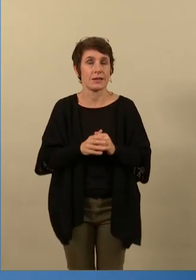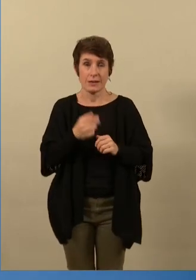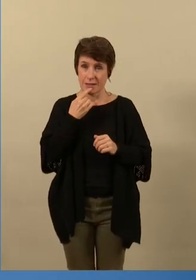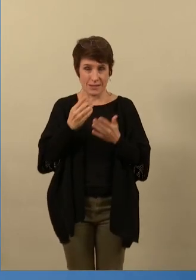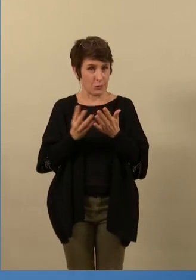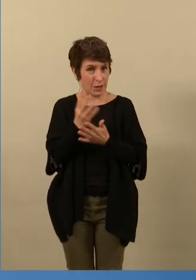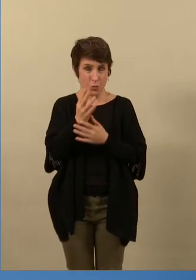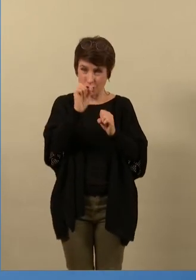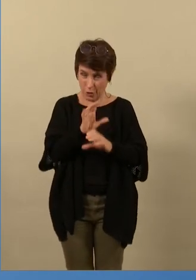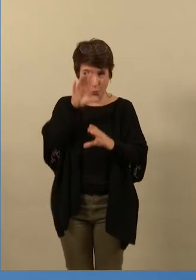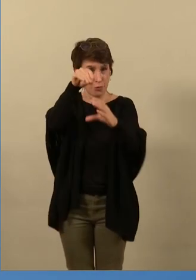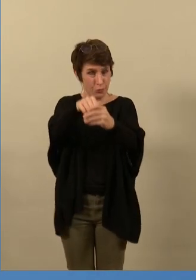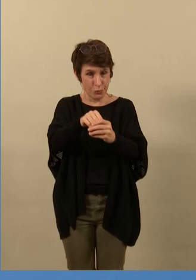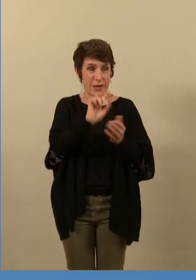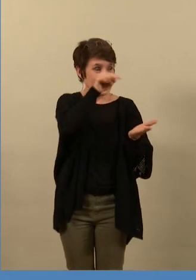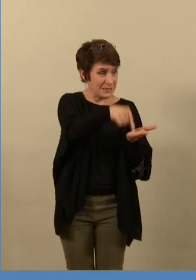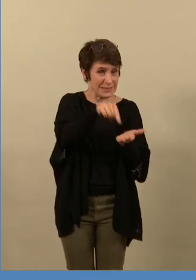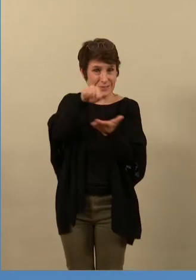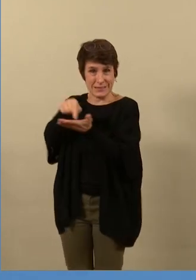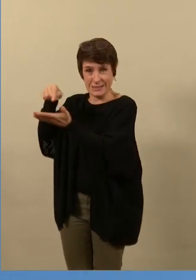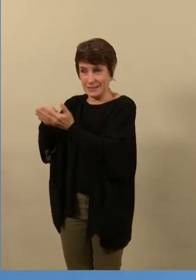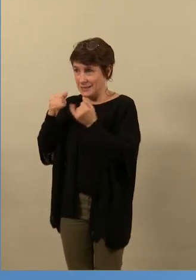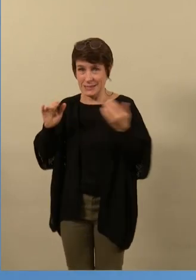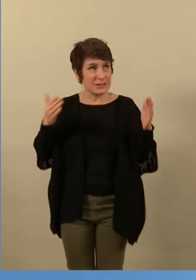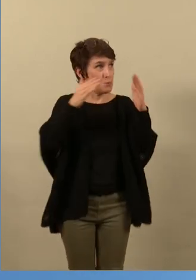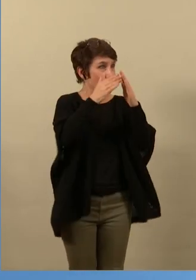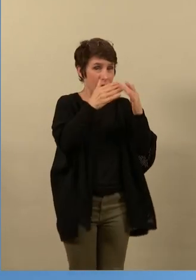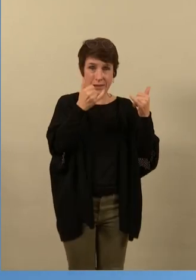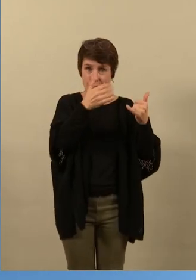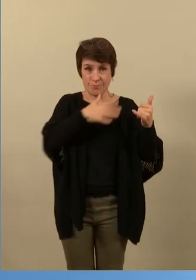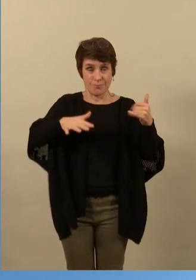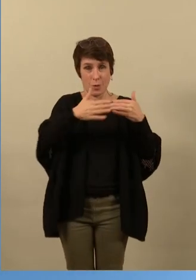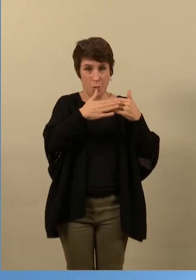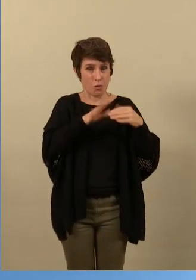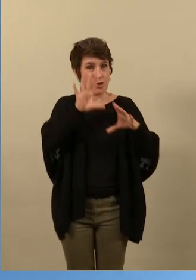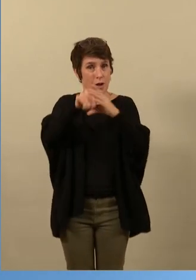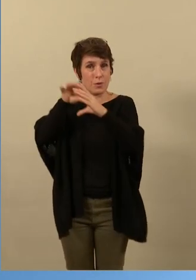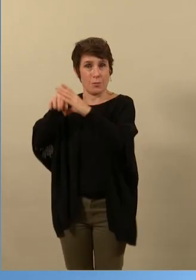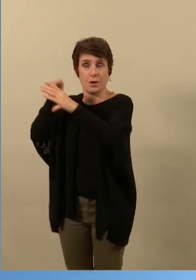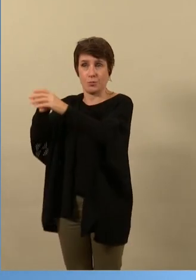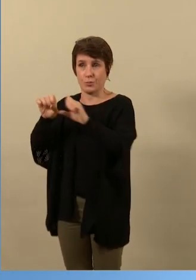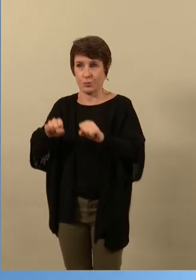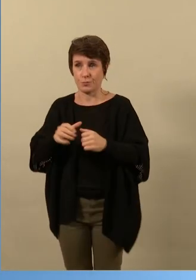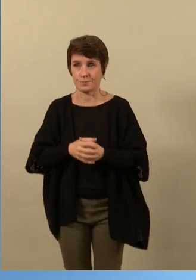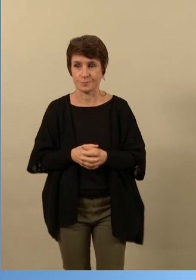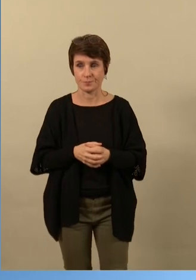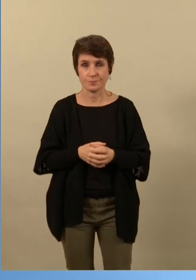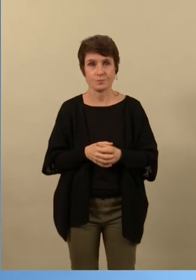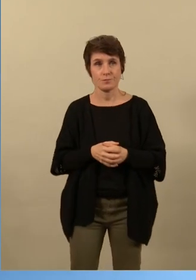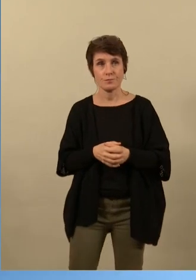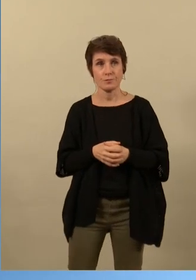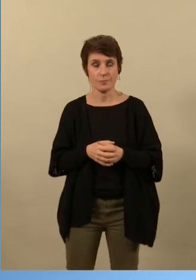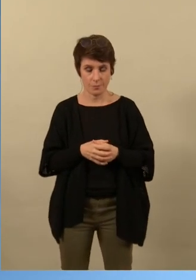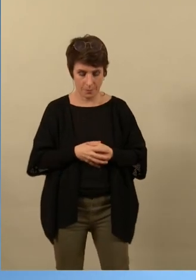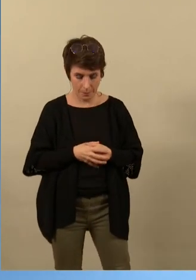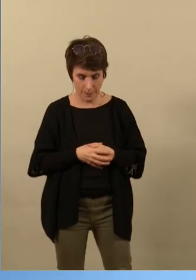dans ce projet les sites présents dans nos massifs et dans notre agglomération il apparaît en effet